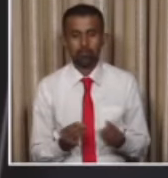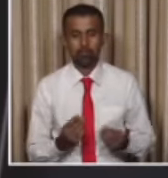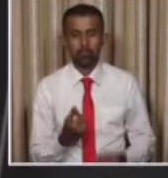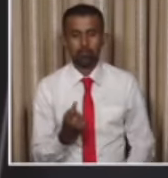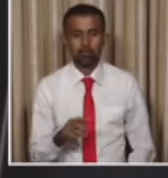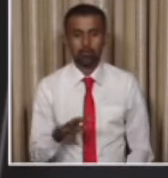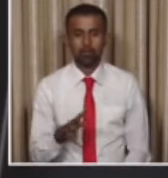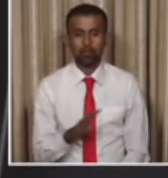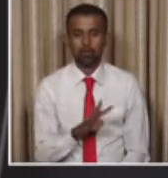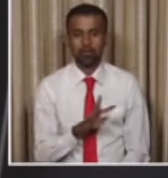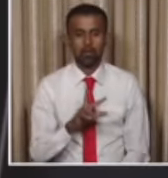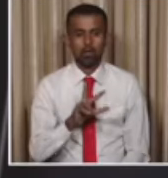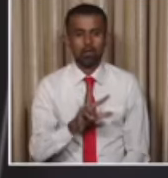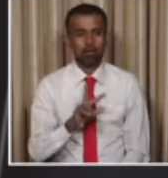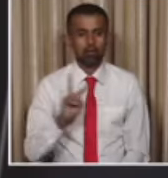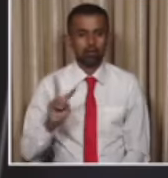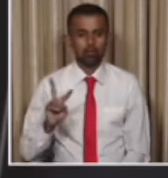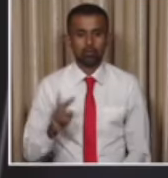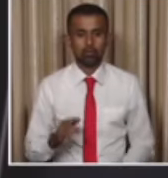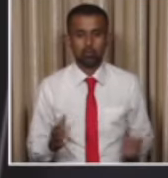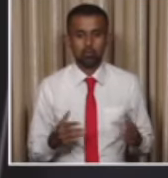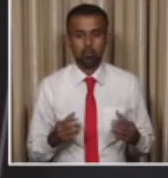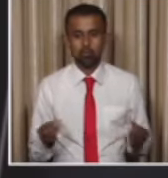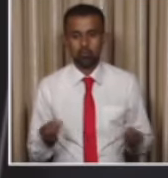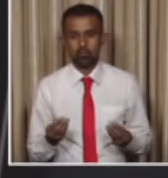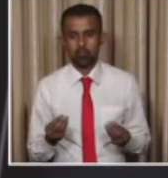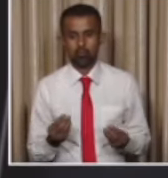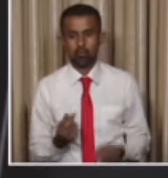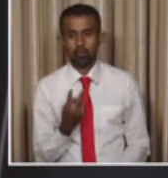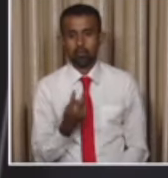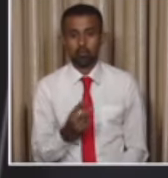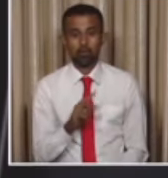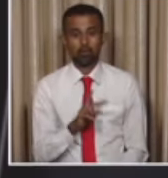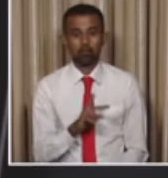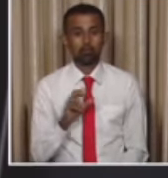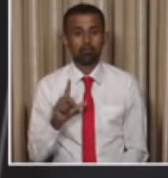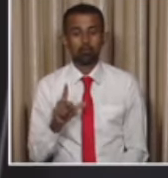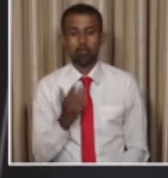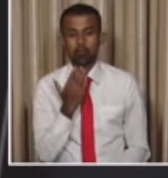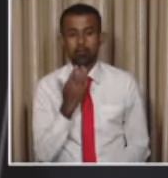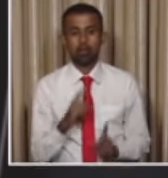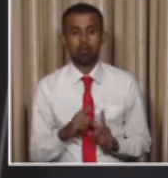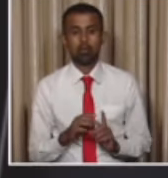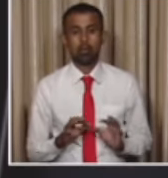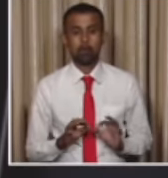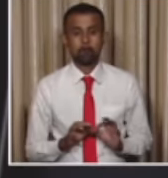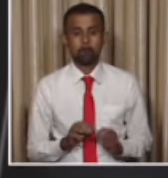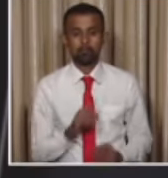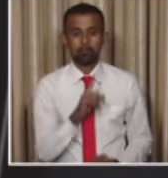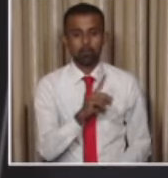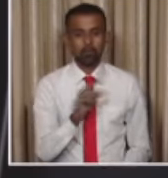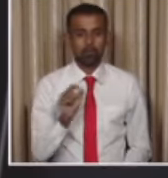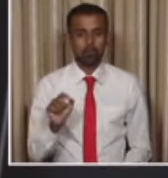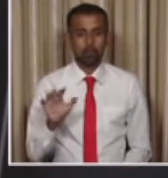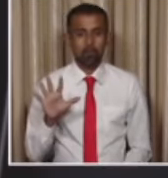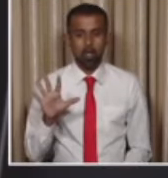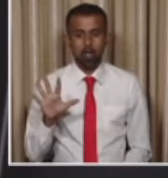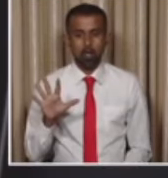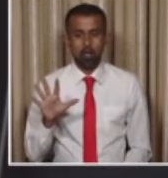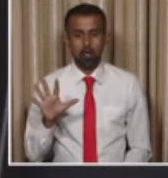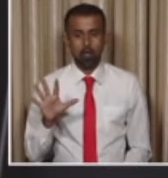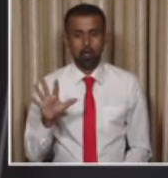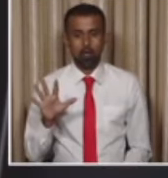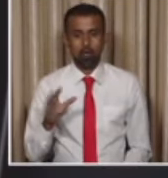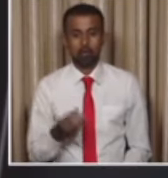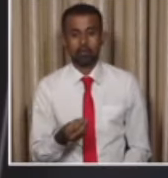1482ක්. තව අපිට මදි වෙනවා 2027දී ඇමරිකානු ඩොලර් බිලියන 1.5ක්.